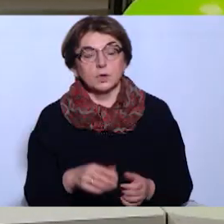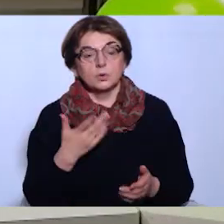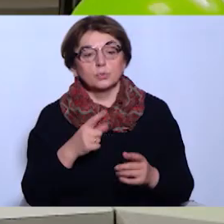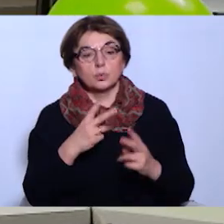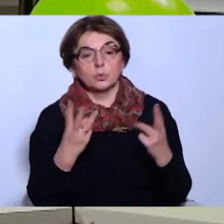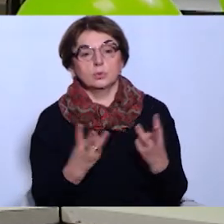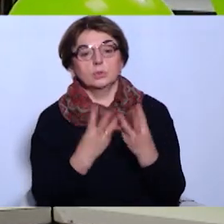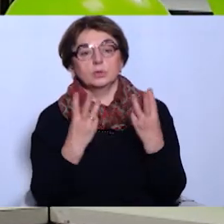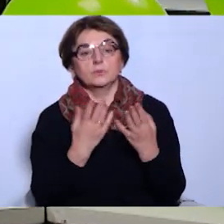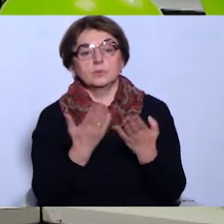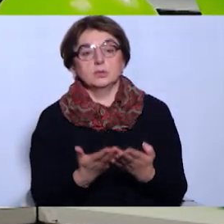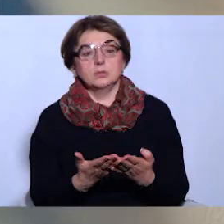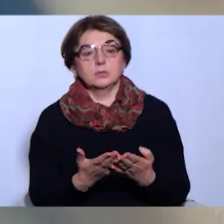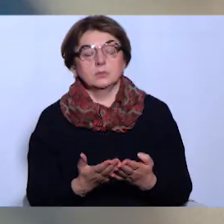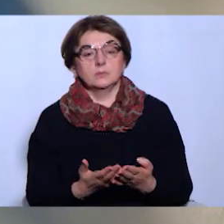Და ნახოთ, თუ როგორ იწვის ის.